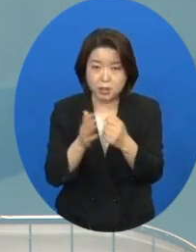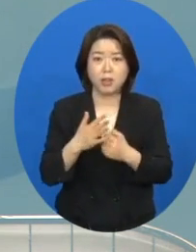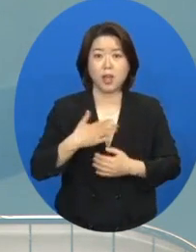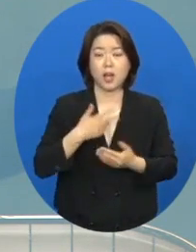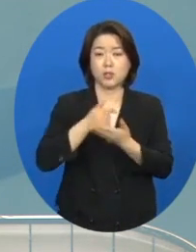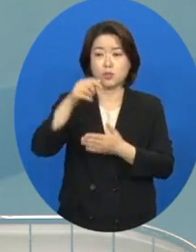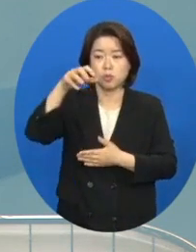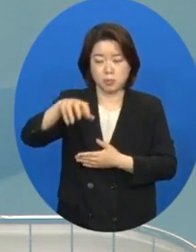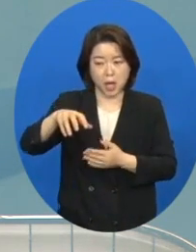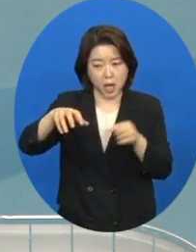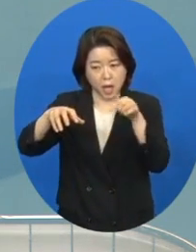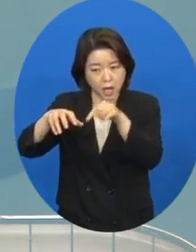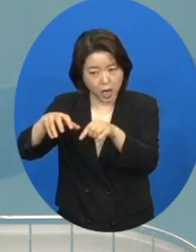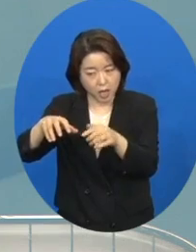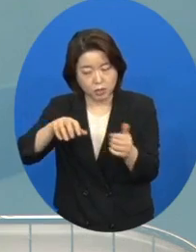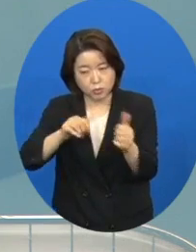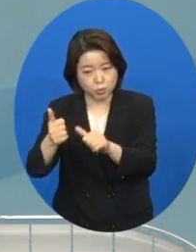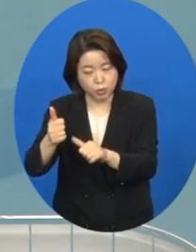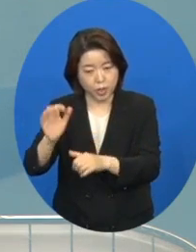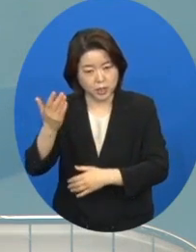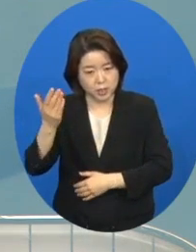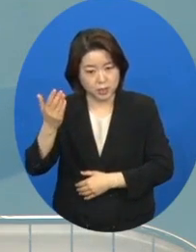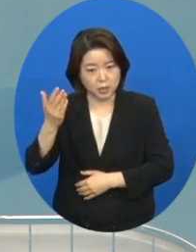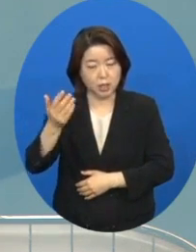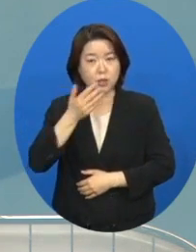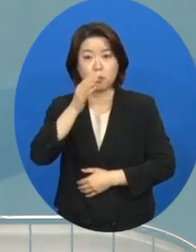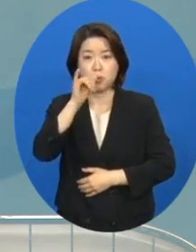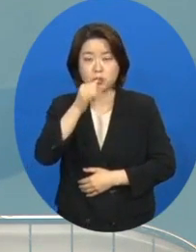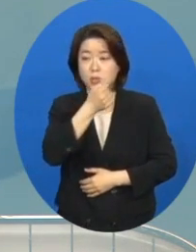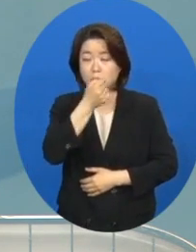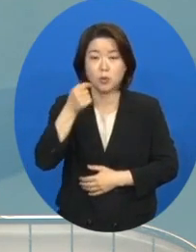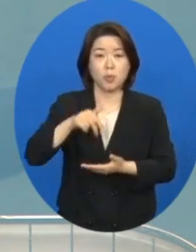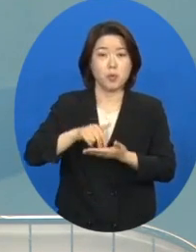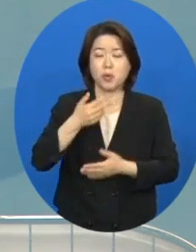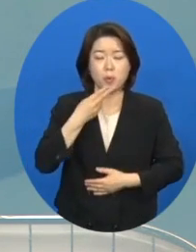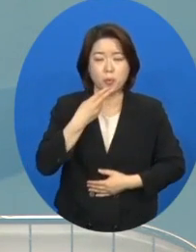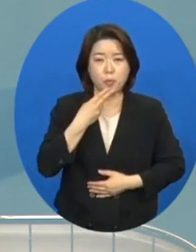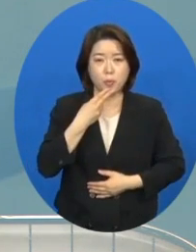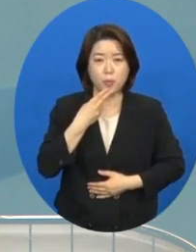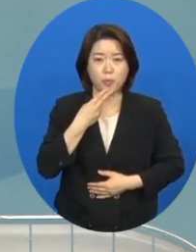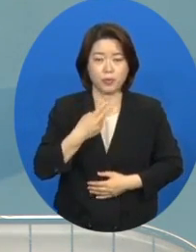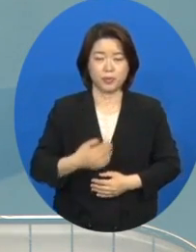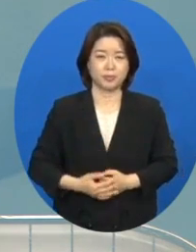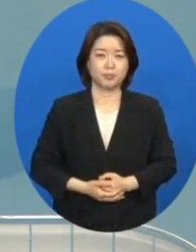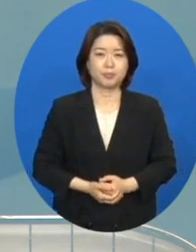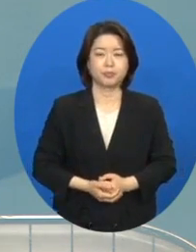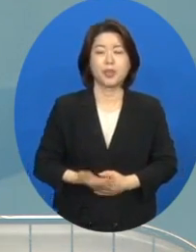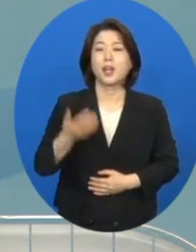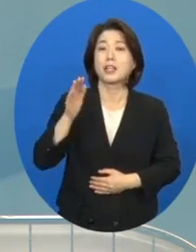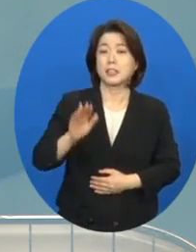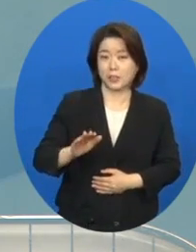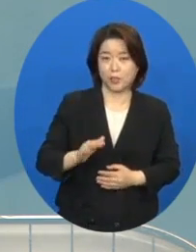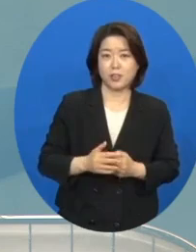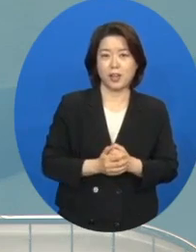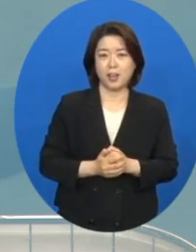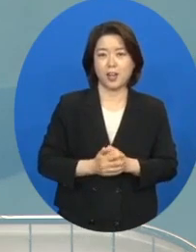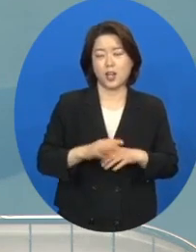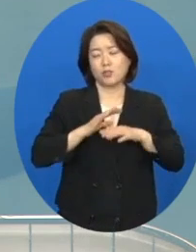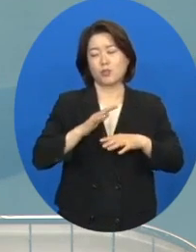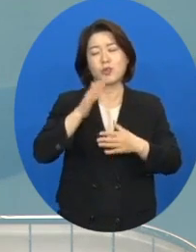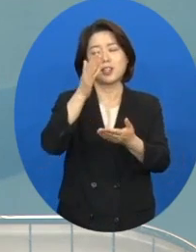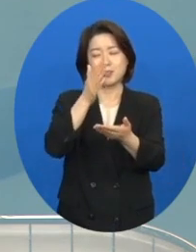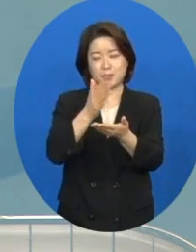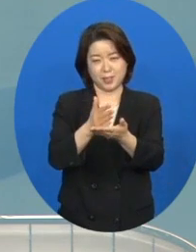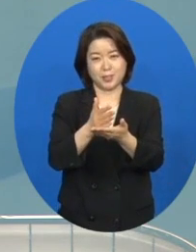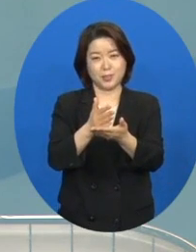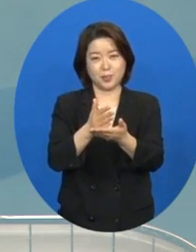안에서 죽어야지 그럴 수 있는 보장이 없습니다. 그러나 두려워하지는